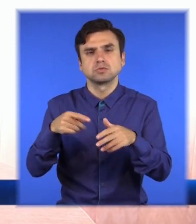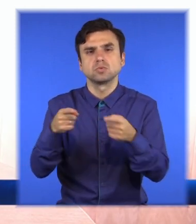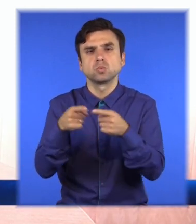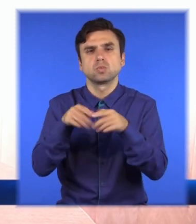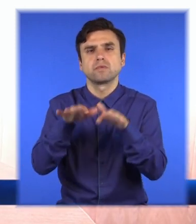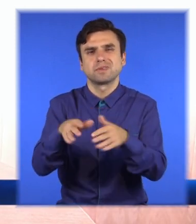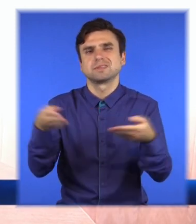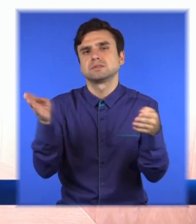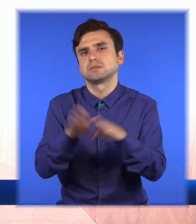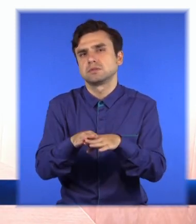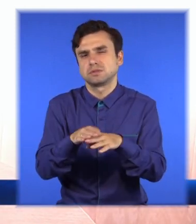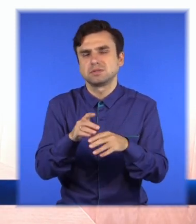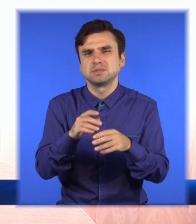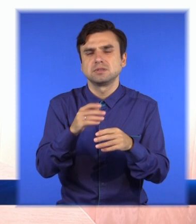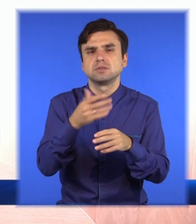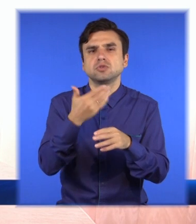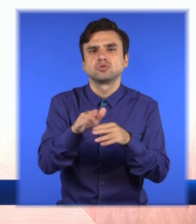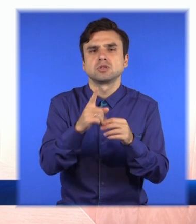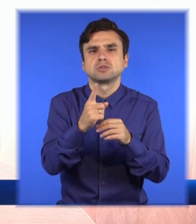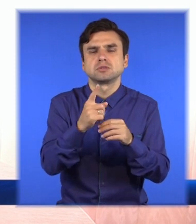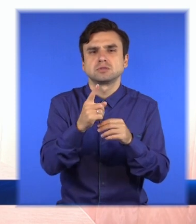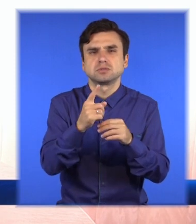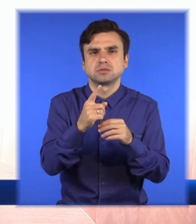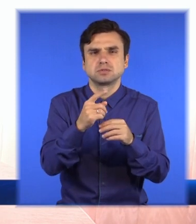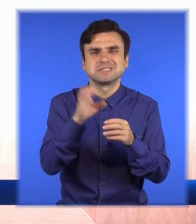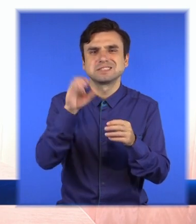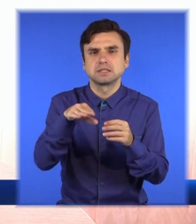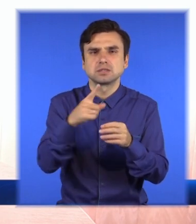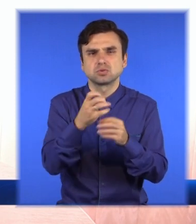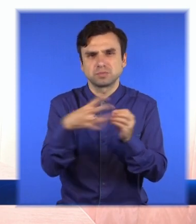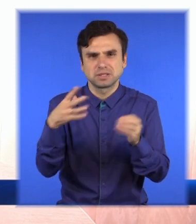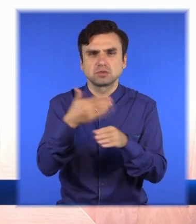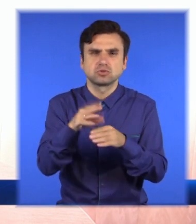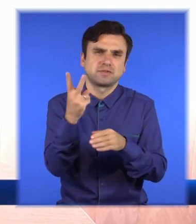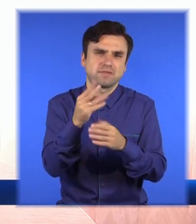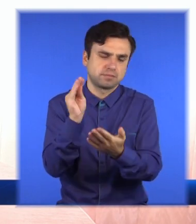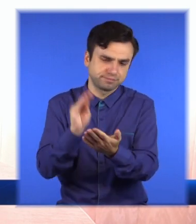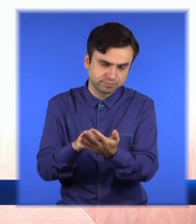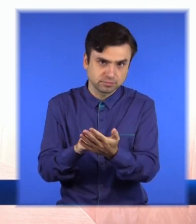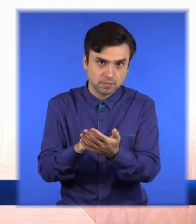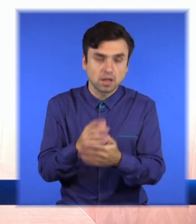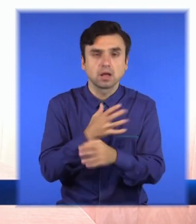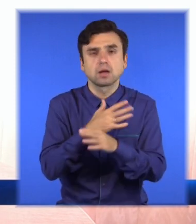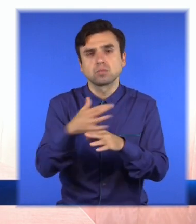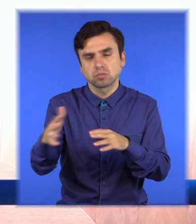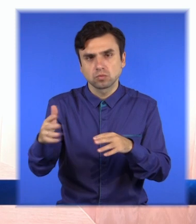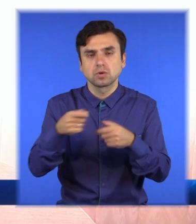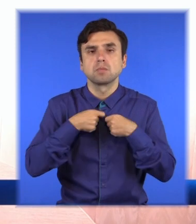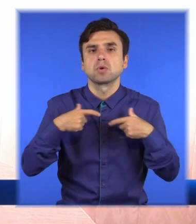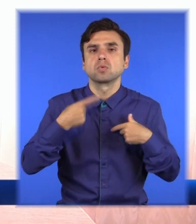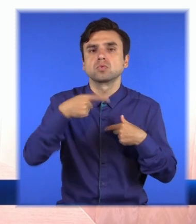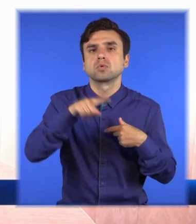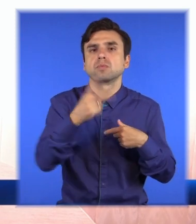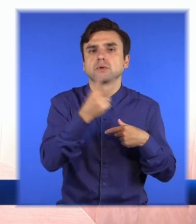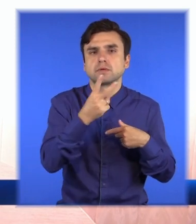частиною 2 пунктом 2 статті 115 Кримінального кодексу України. В подальшому вказане